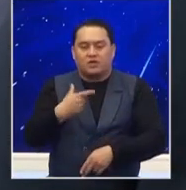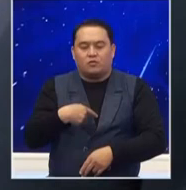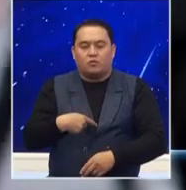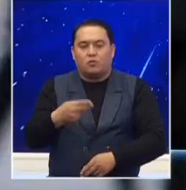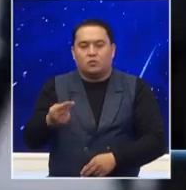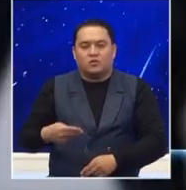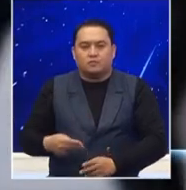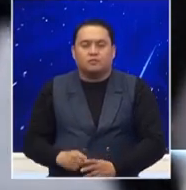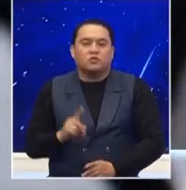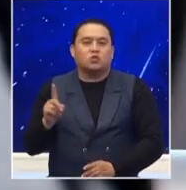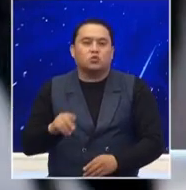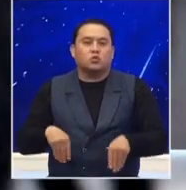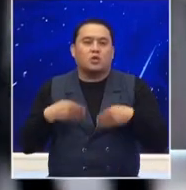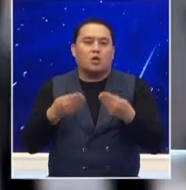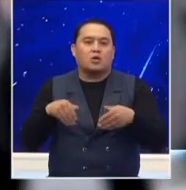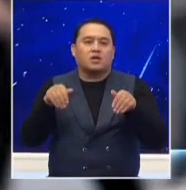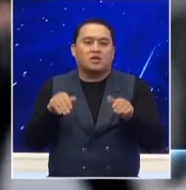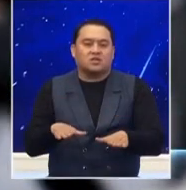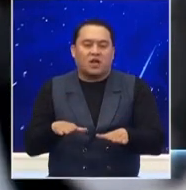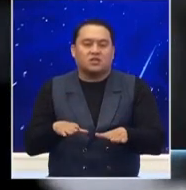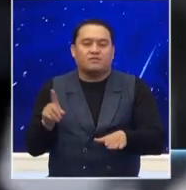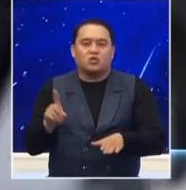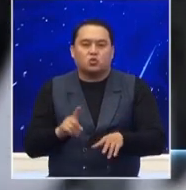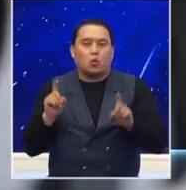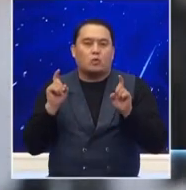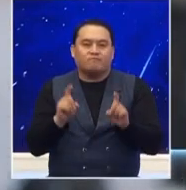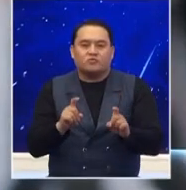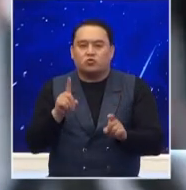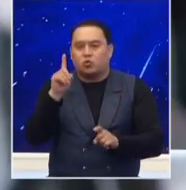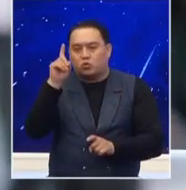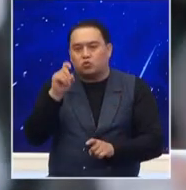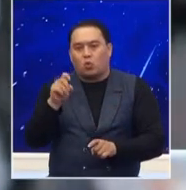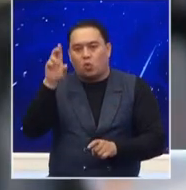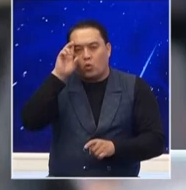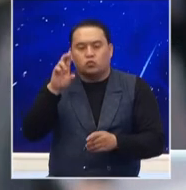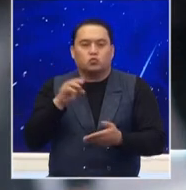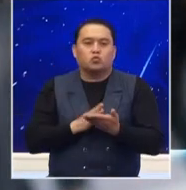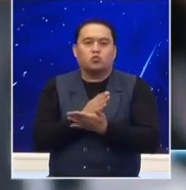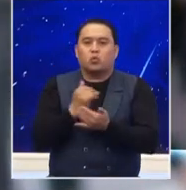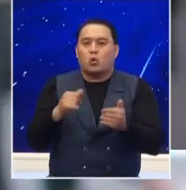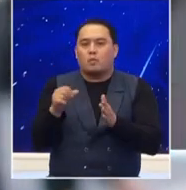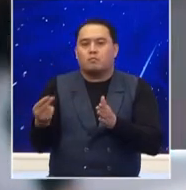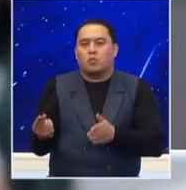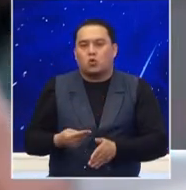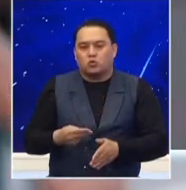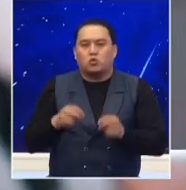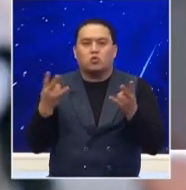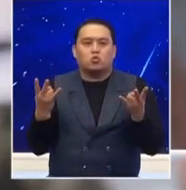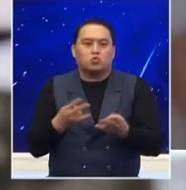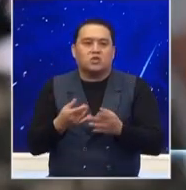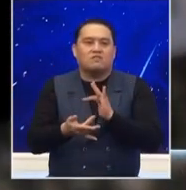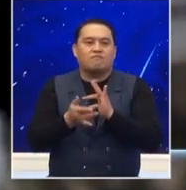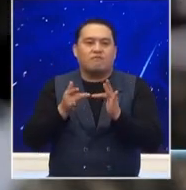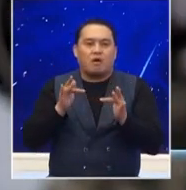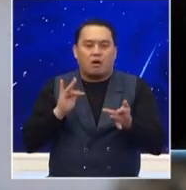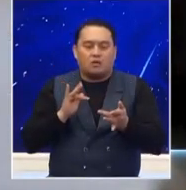подписью. Что дает регистрация в мобильной базе граждан? Около 100 госуслуг онлайн без использования электронной подписи. Нужная информация